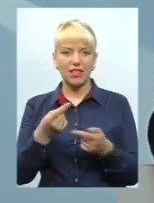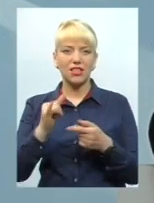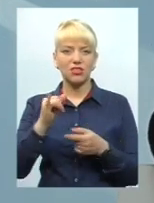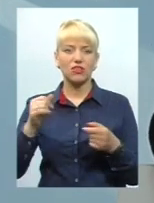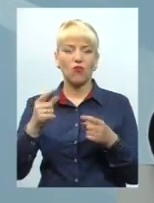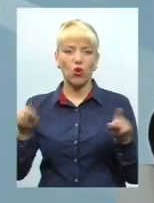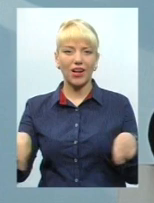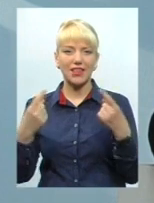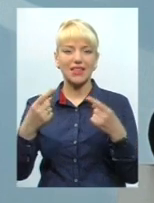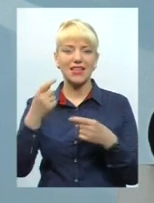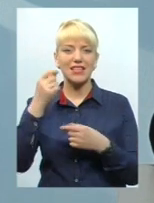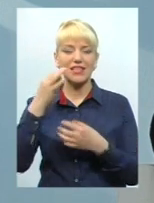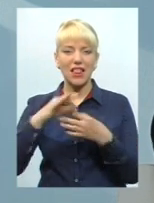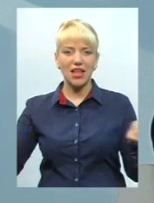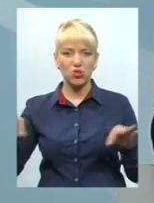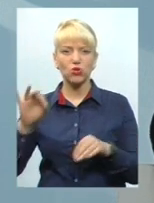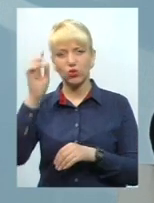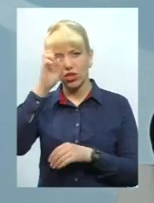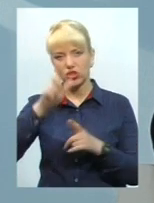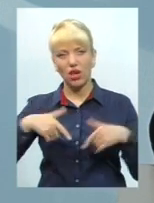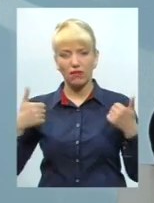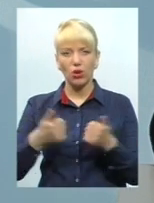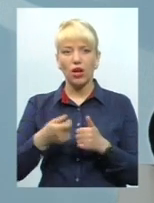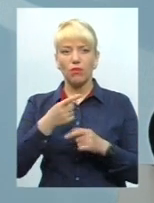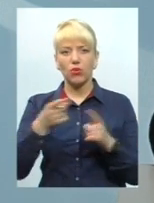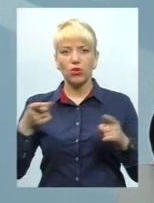українську незалежну державу, значить, протягом